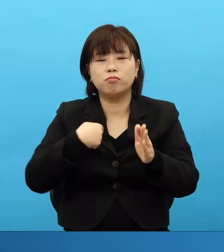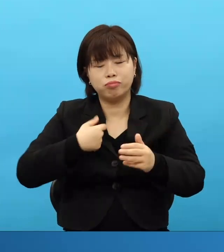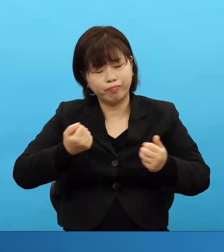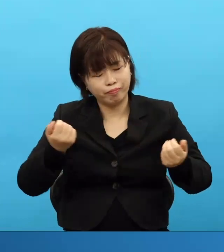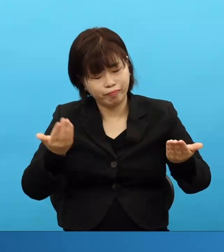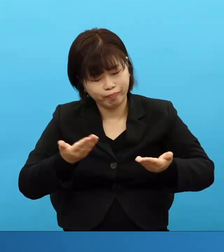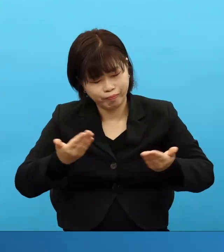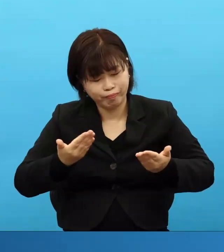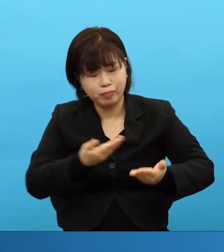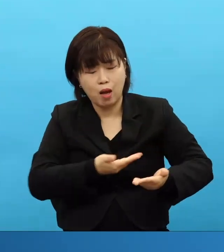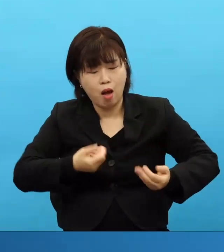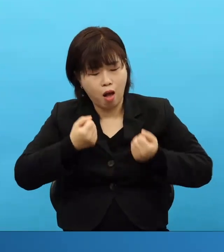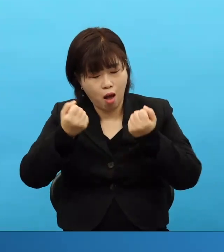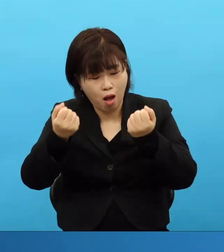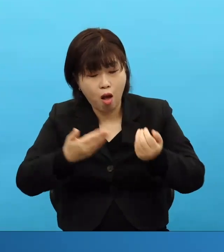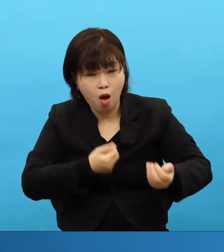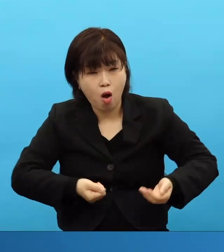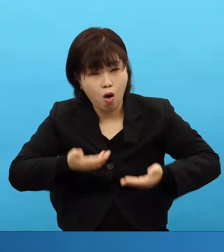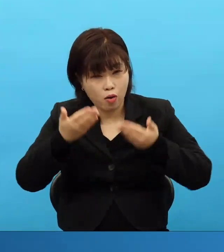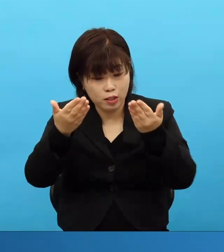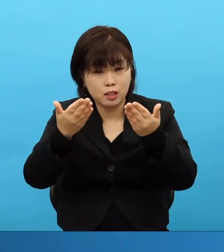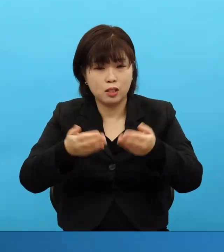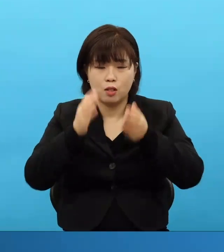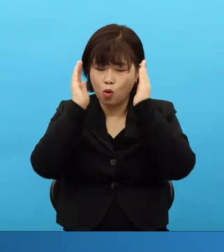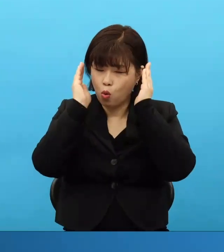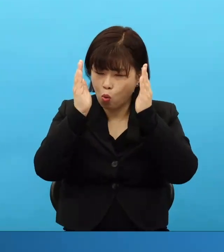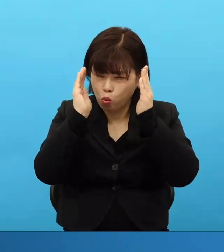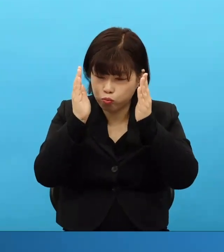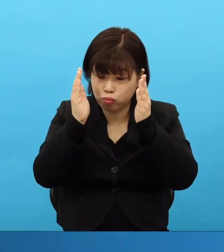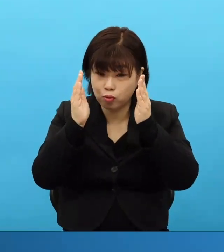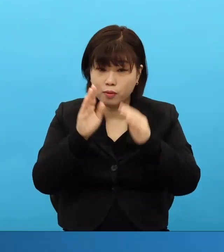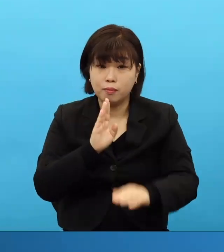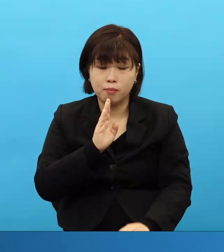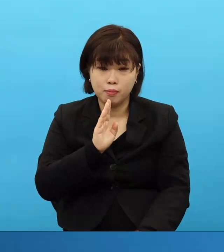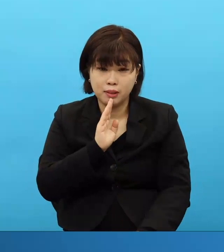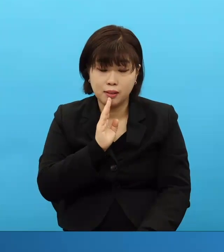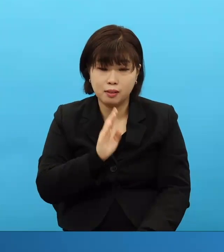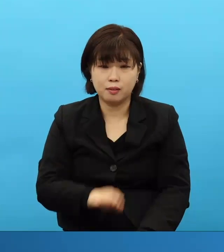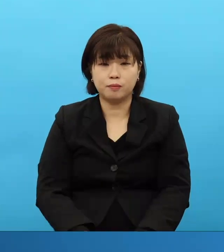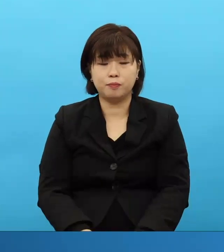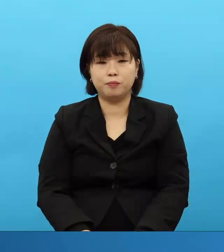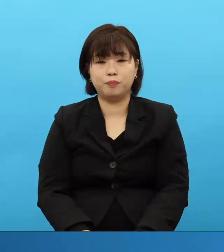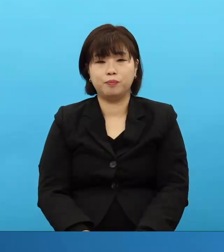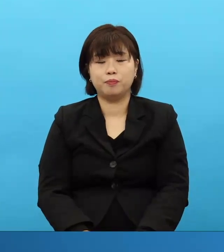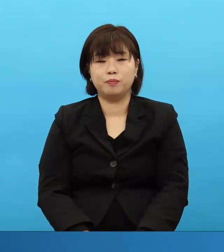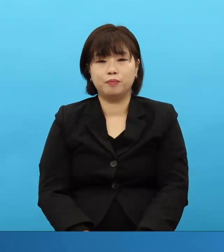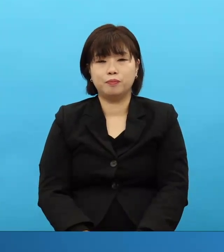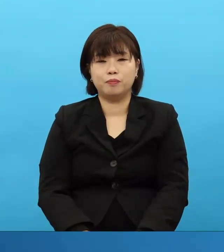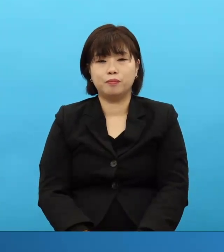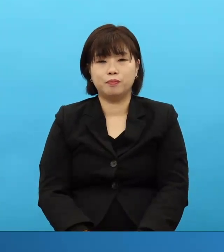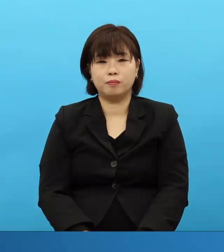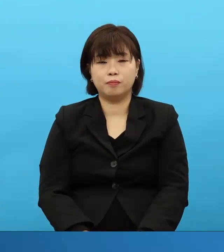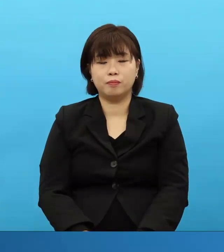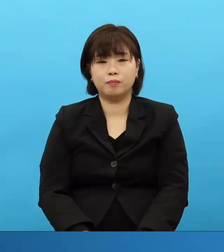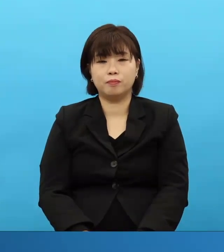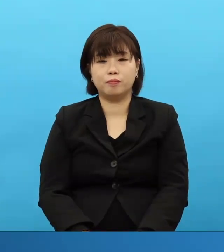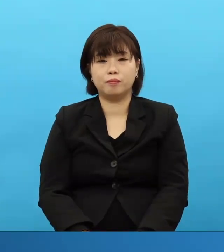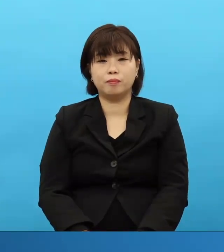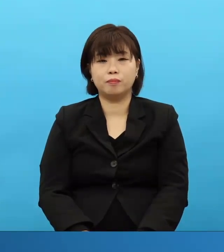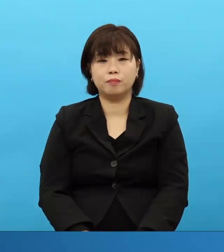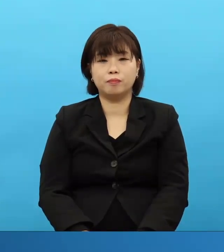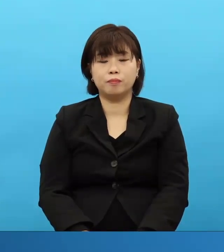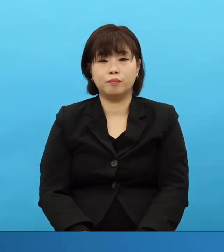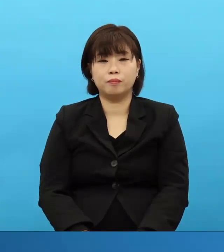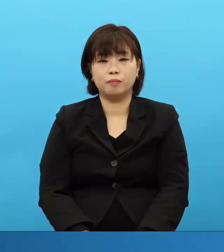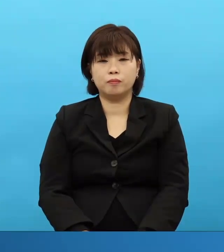kingdom. 하나님의 나라 And God's kingdom must 내 come 학업에 upon you. 하나님의 Come 나라. upon your studies. 이거란 말이에요. It's this. 이게 내용입니다. This is the